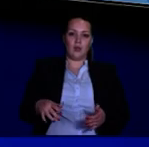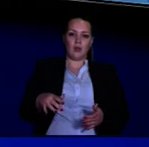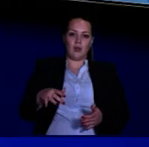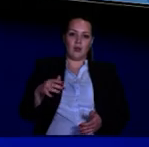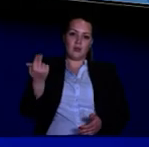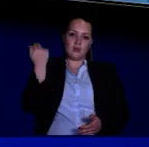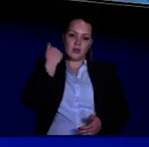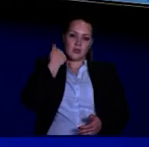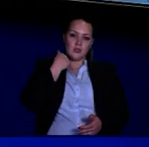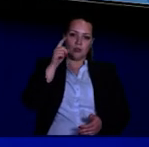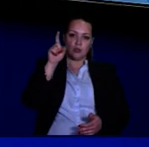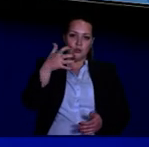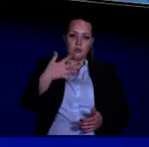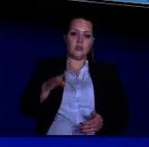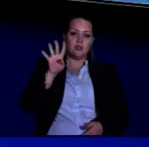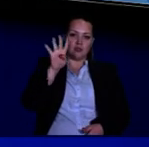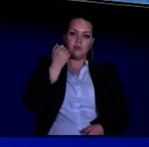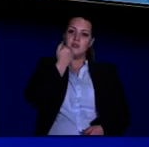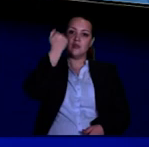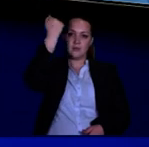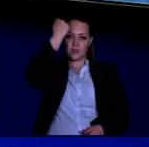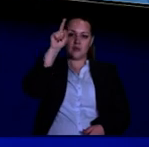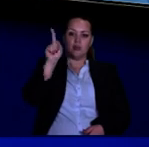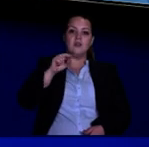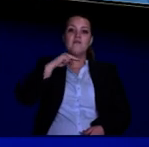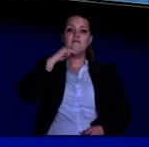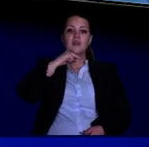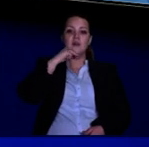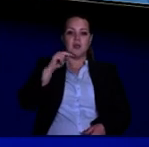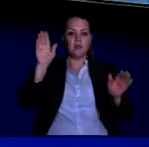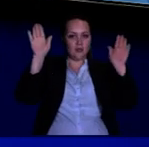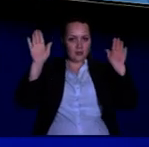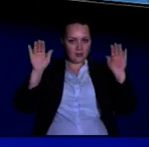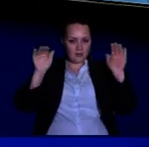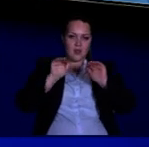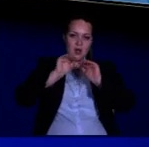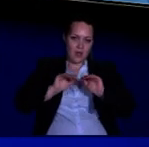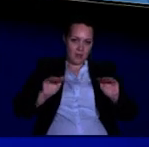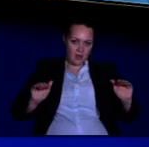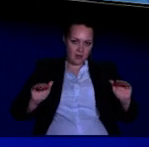154. Спасибо за внимание. До свидания, ребята.